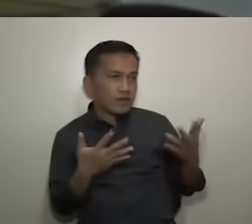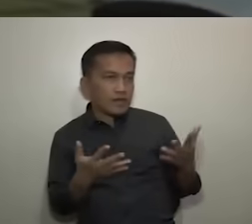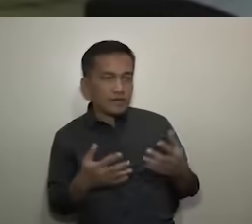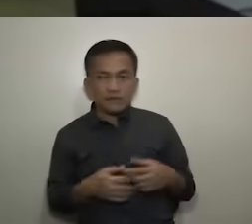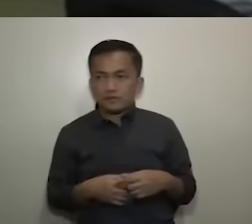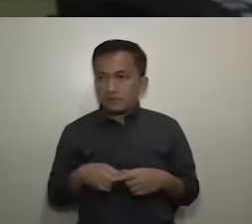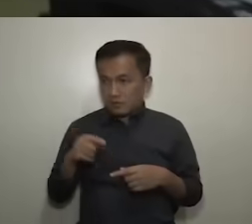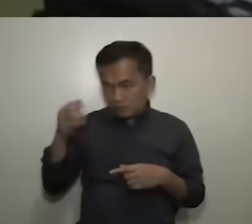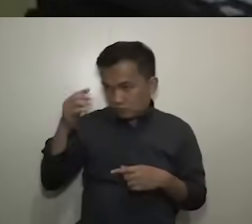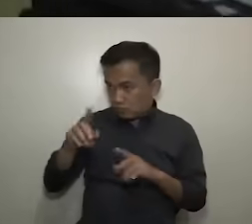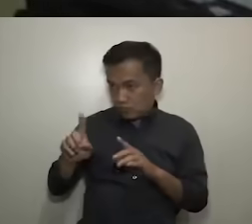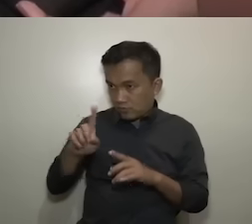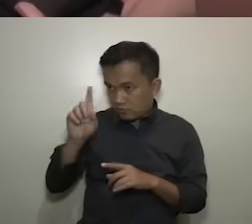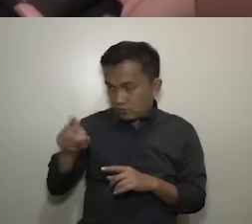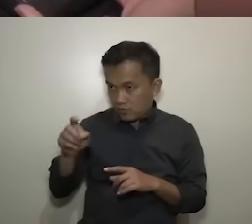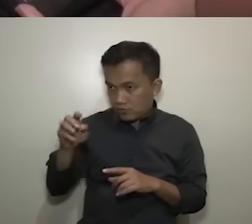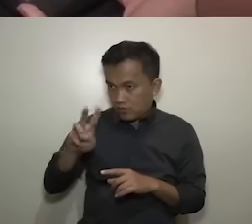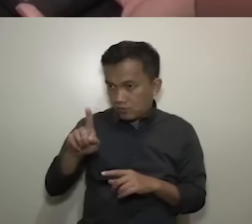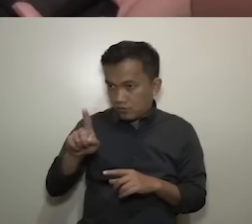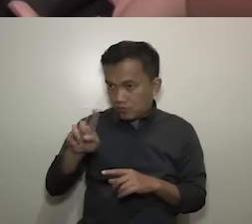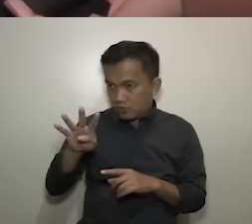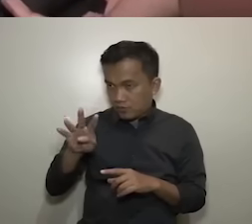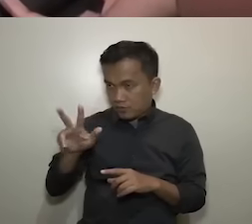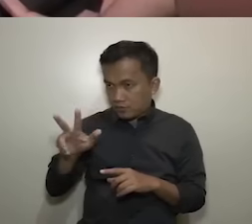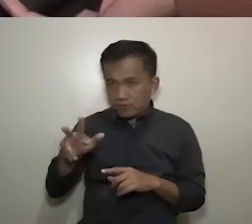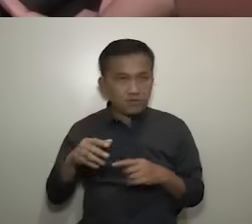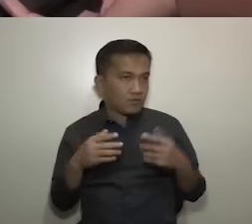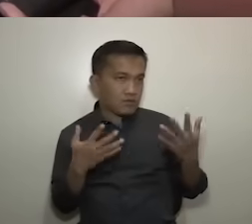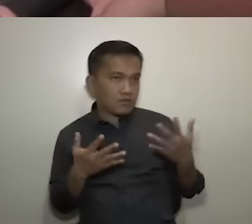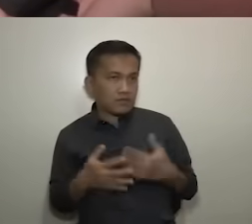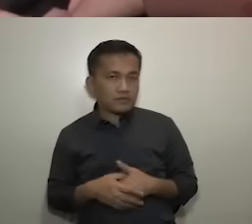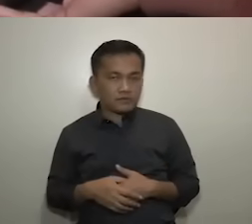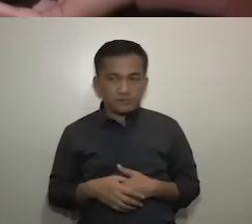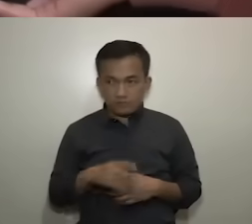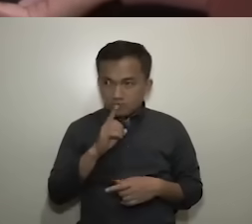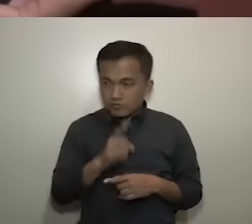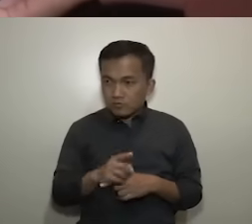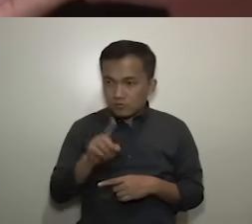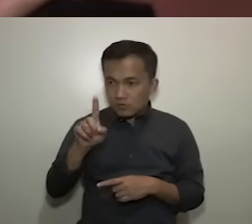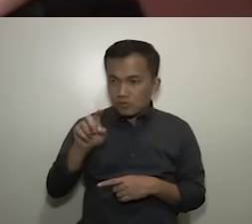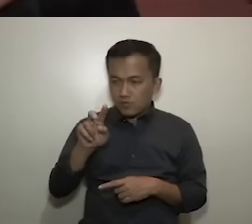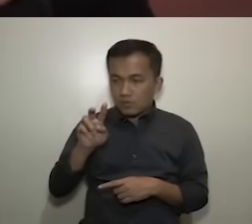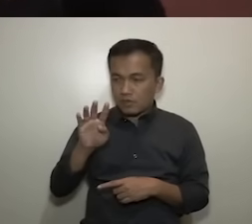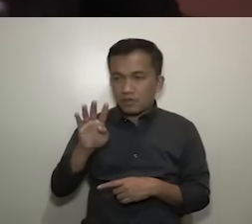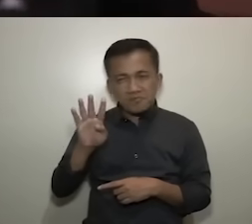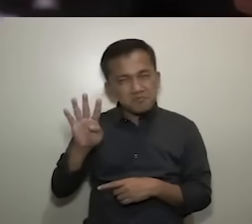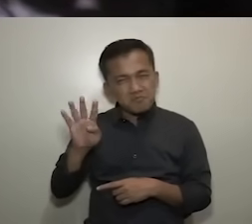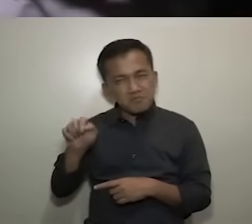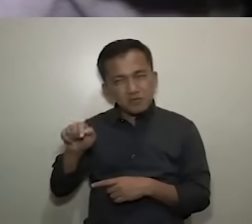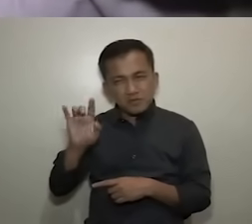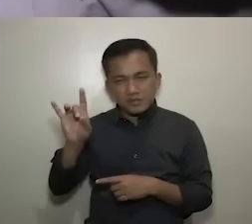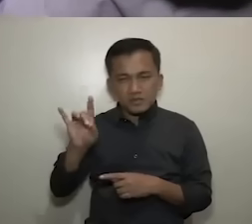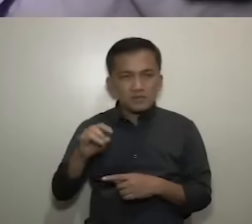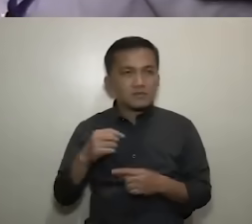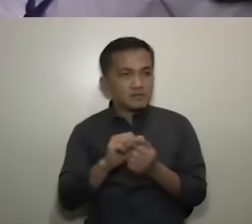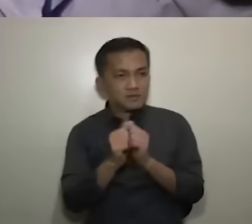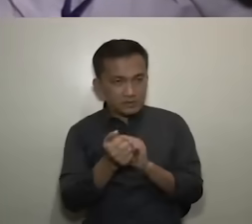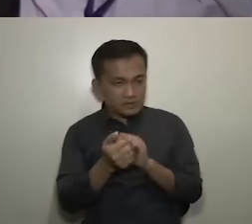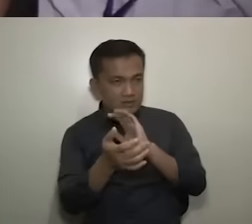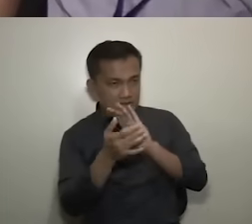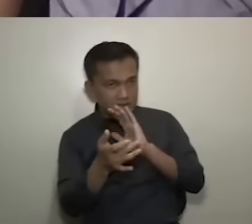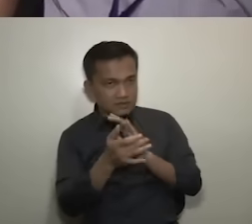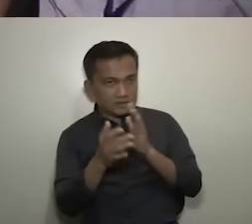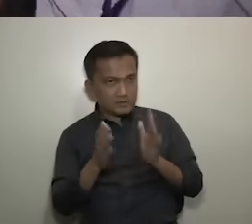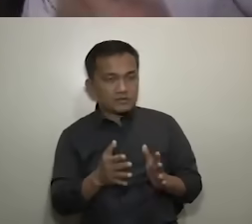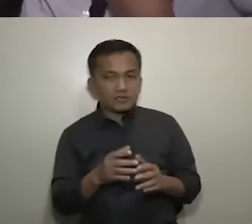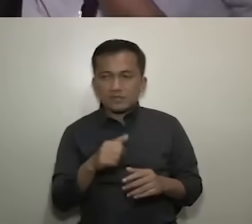alam sa 143? Sigurado ka? Wala akong alam dyan. Sa 143, Angel Word? Oo, naging technician ako. Technician